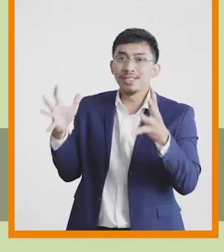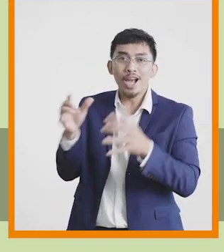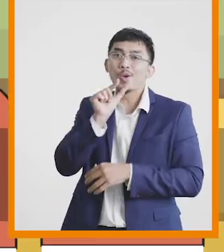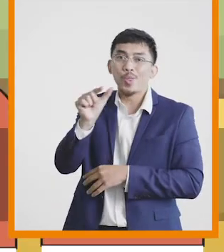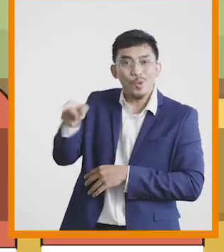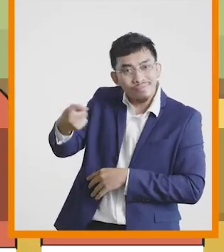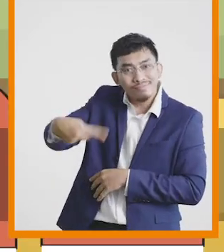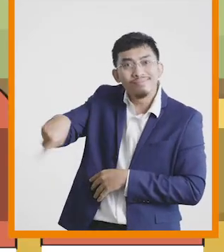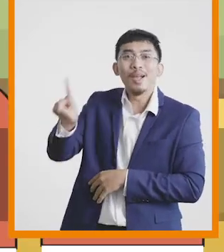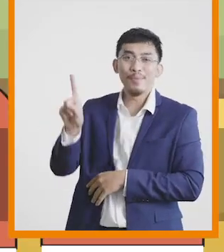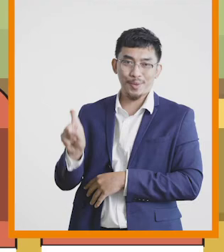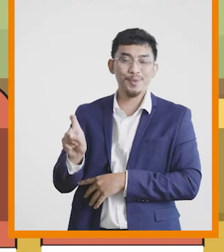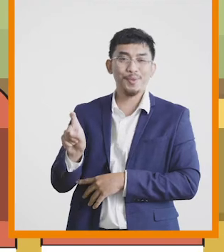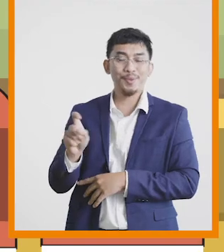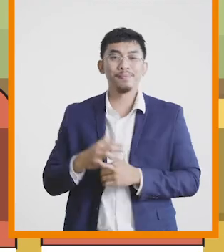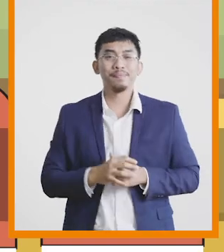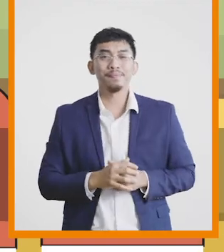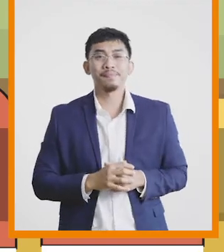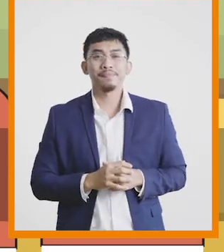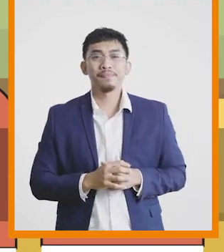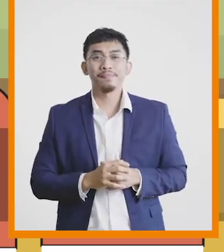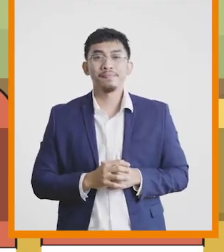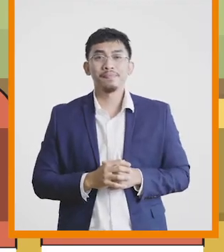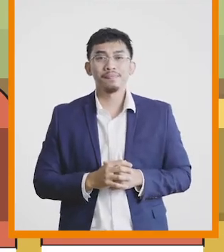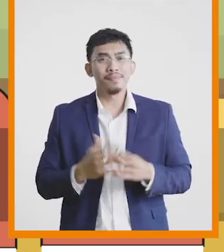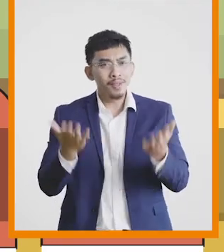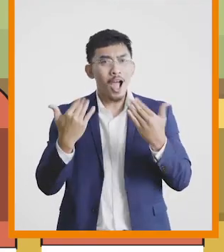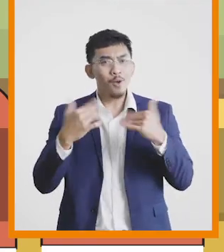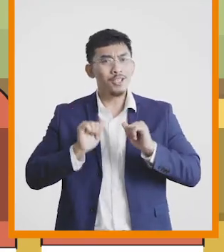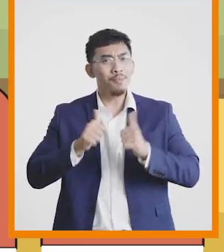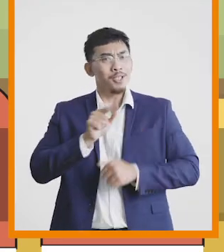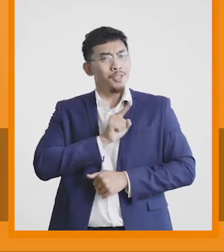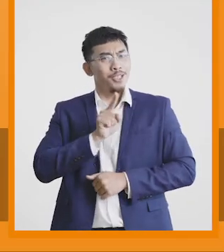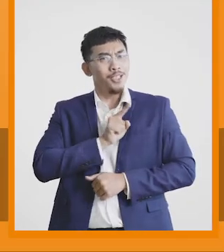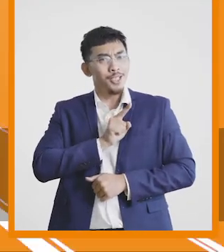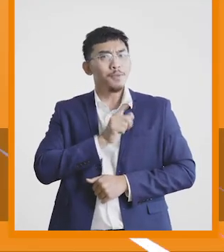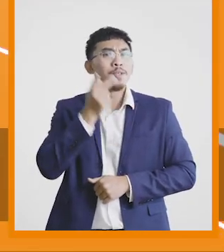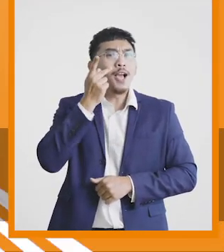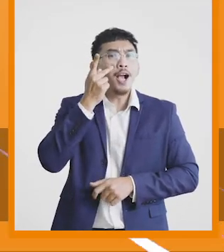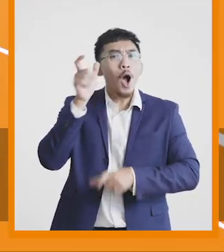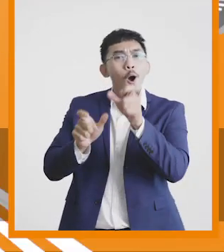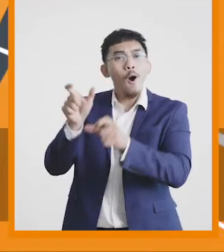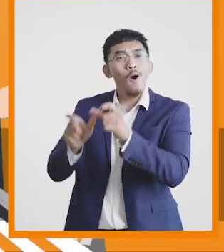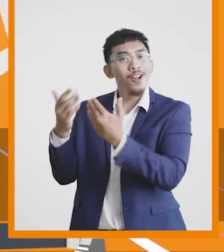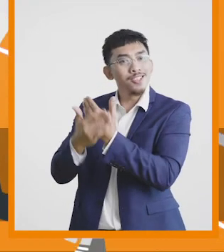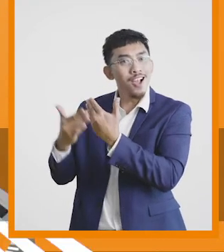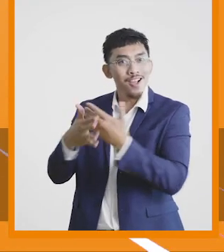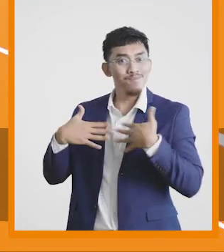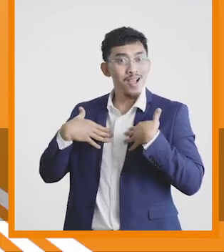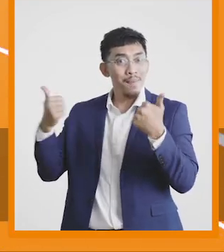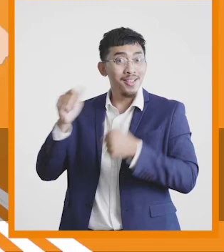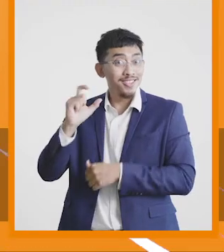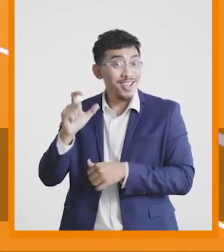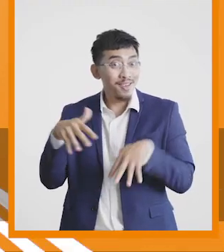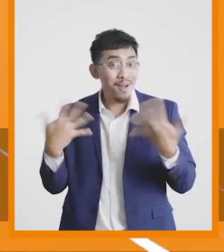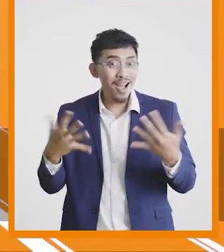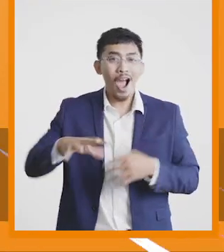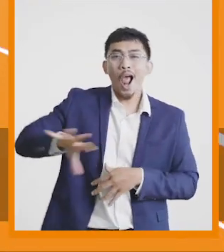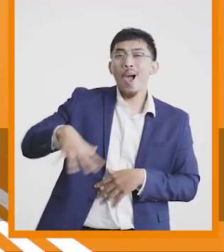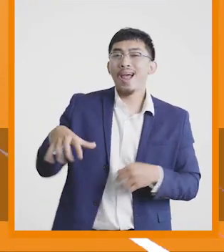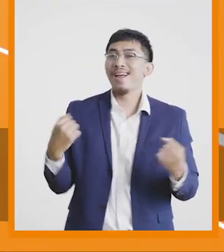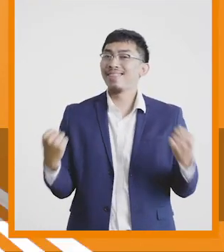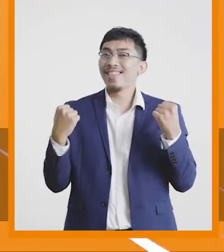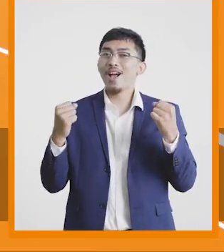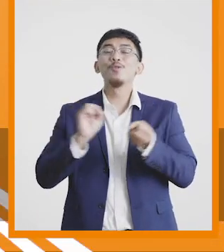sina ageng pisan kawigunanyane majang ring semeton iraga sami. Ngiring sareng sami ngejaga kerahayuan keluarga sane